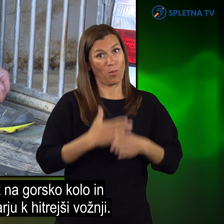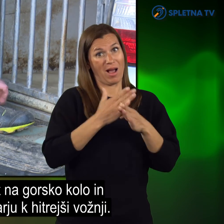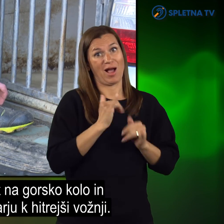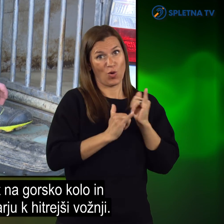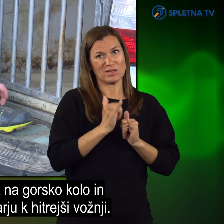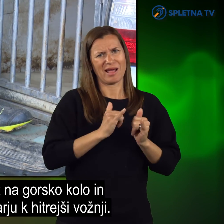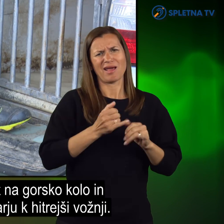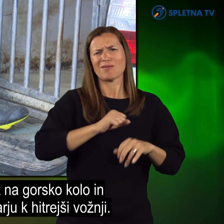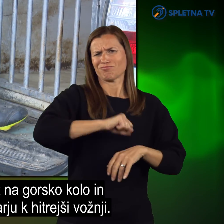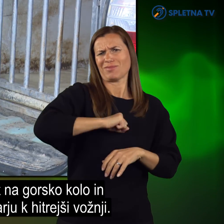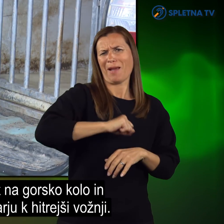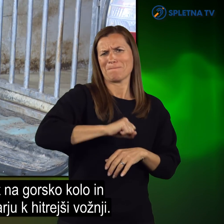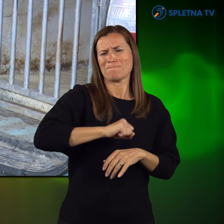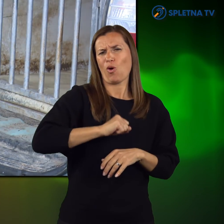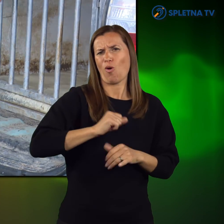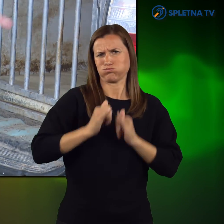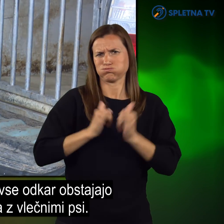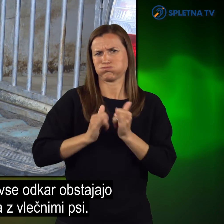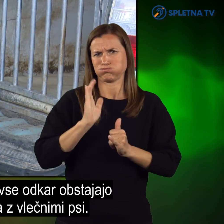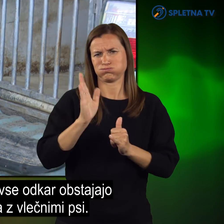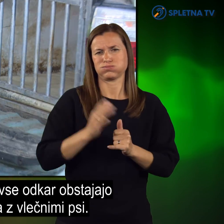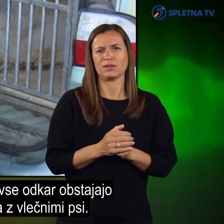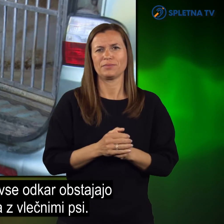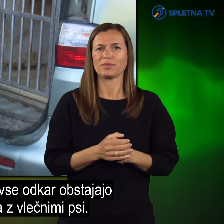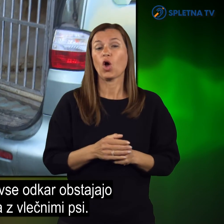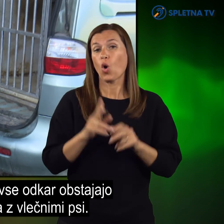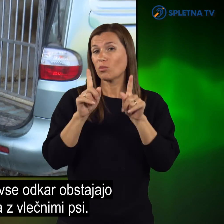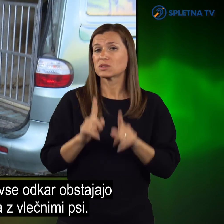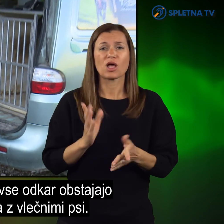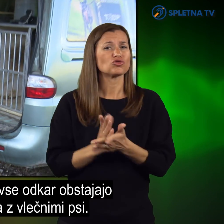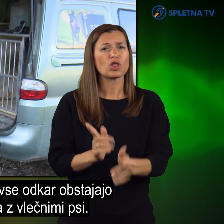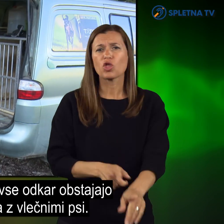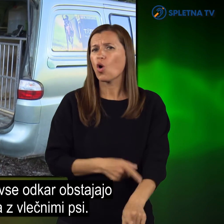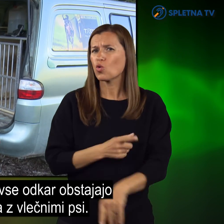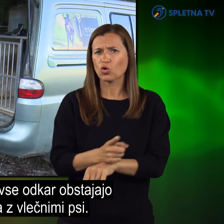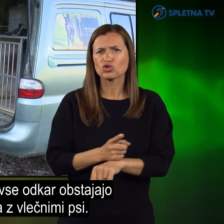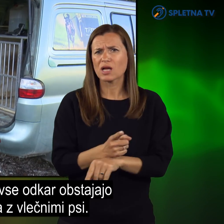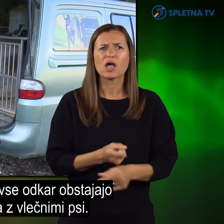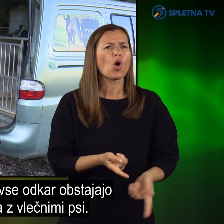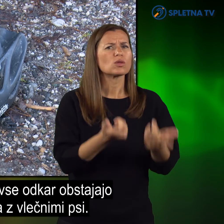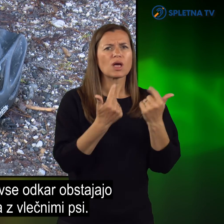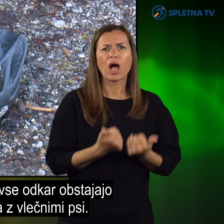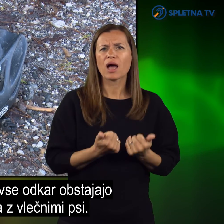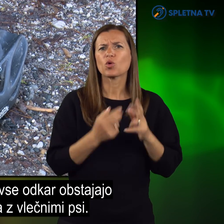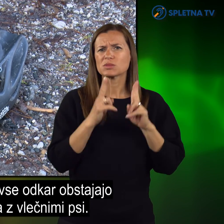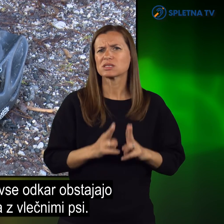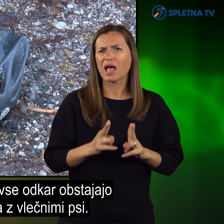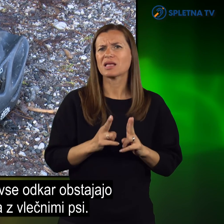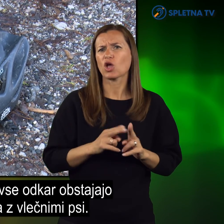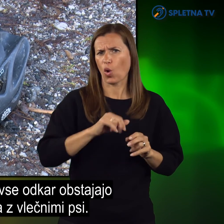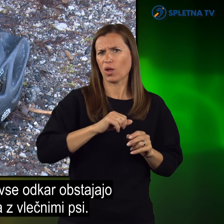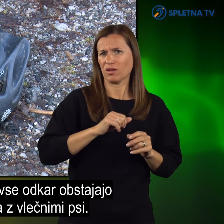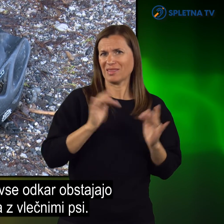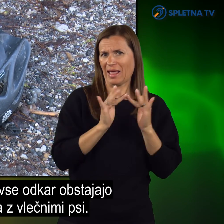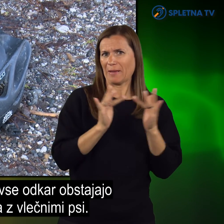pomaga kolesarju k hitrejšemu tempu. Zdaj ta zadeva se je začela, v bistvu obstaja že toliko časa nekako, dokler obstajajo